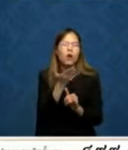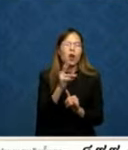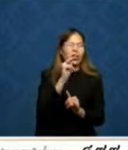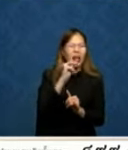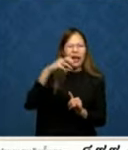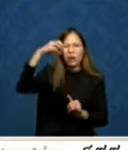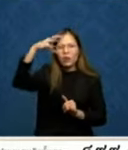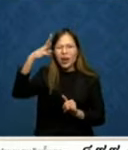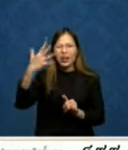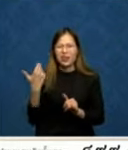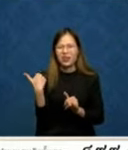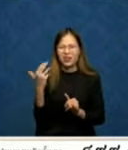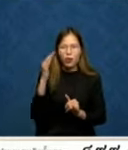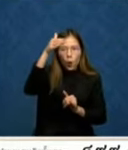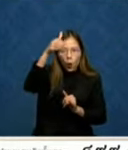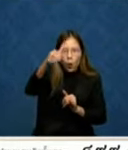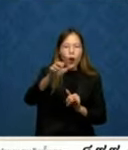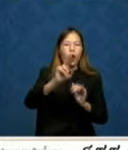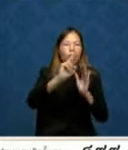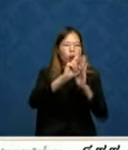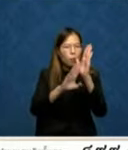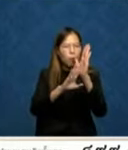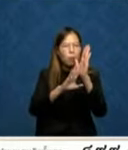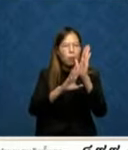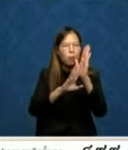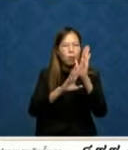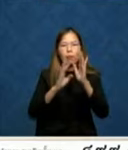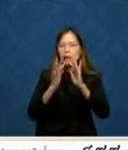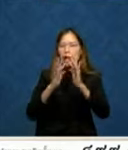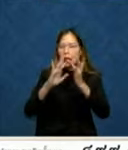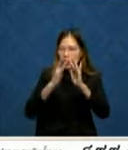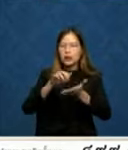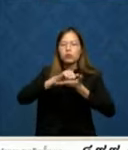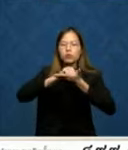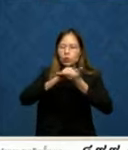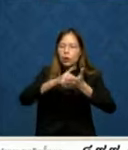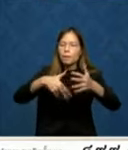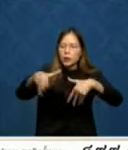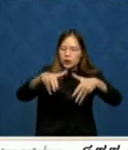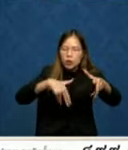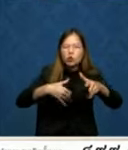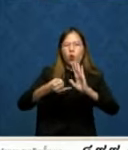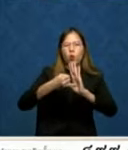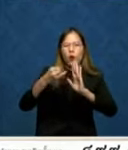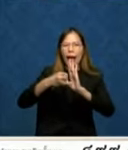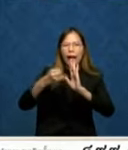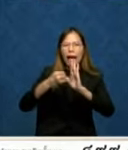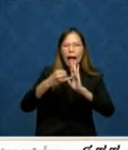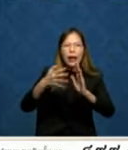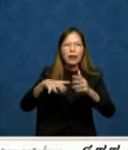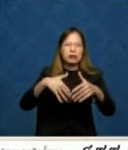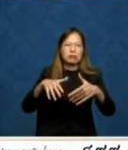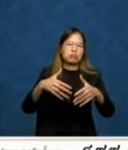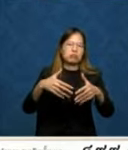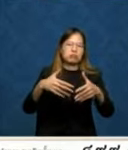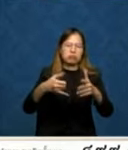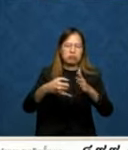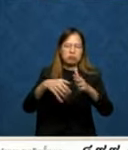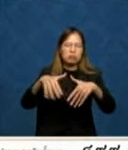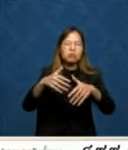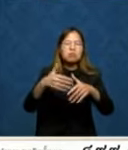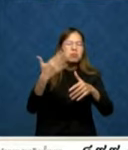าคตมันจะถูกย้ายมาในระบบออนไลน์ที่จะสามารถบริการประชาชนได้อย่างสะดวกขึ้น opportunity cost ที่จะเกิดขึ้นที่เ